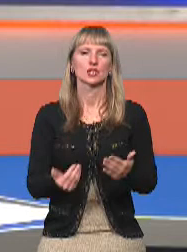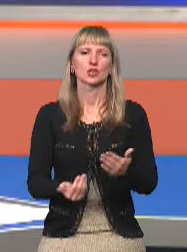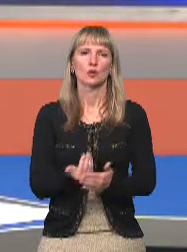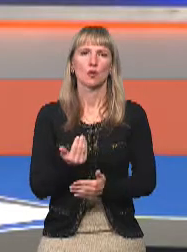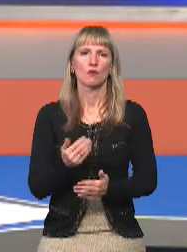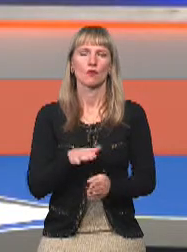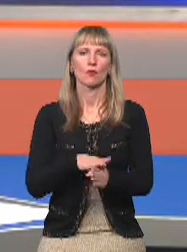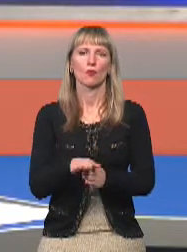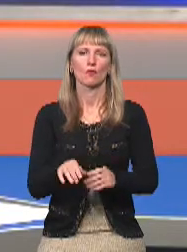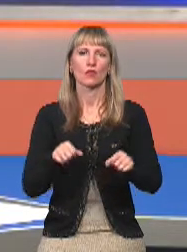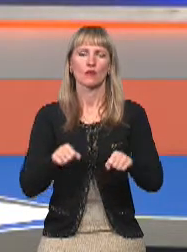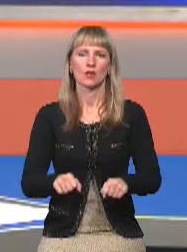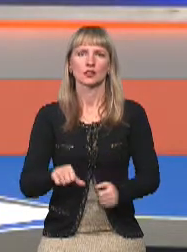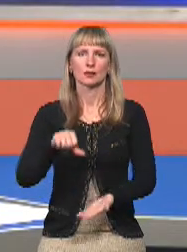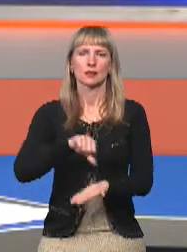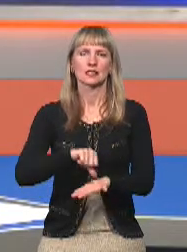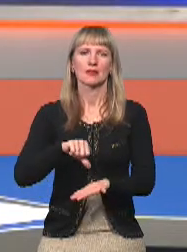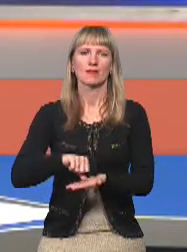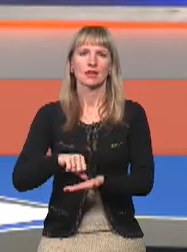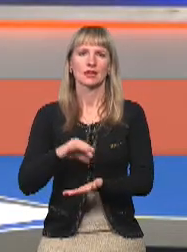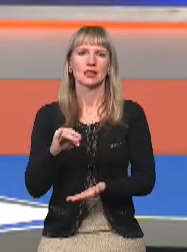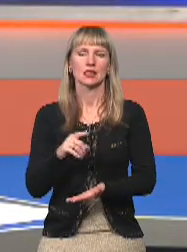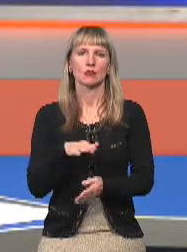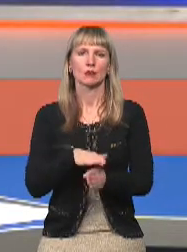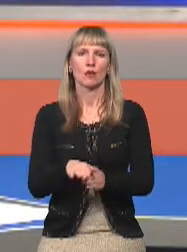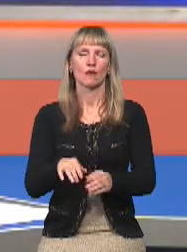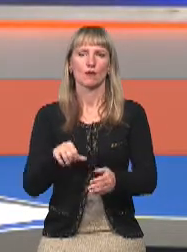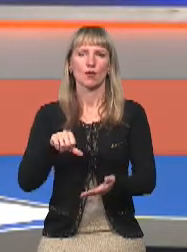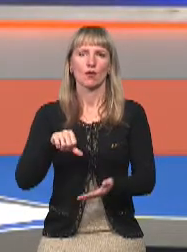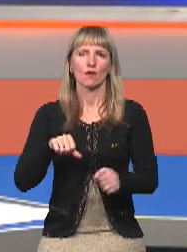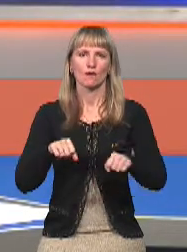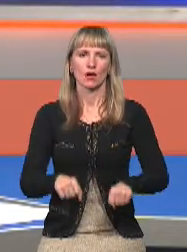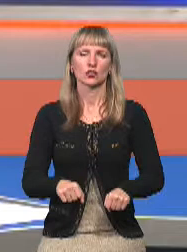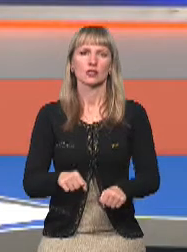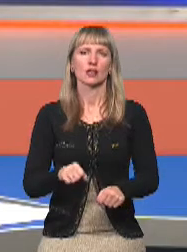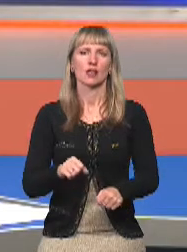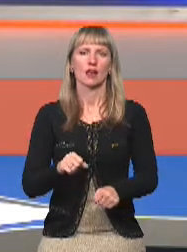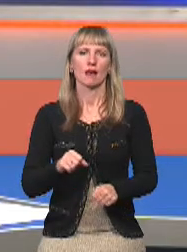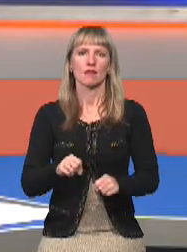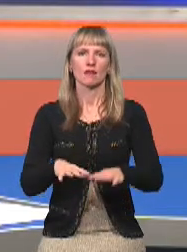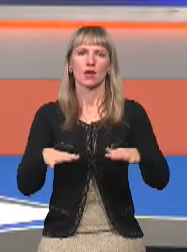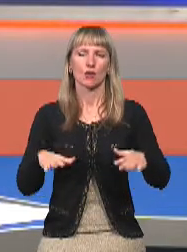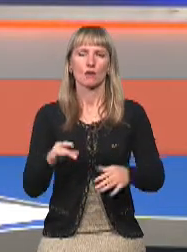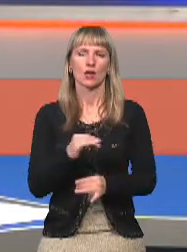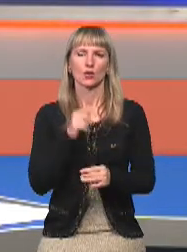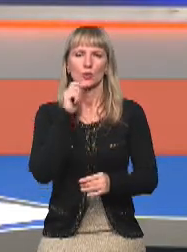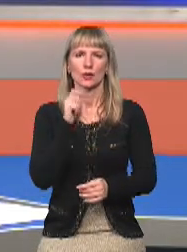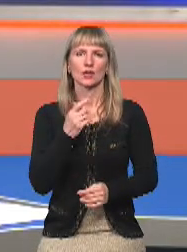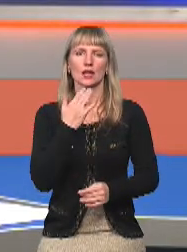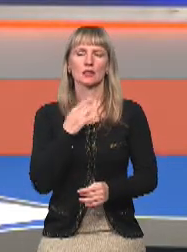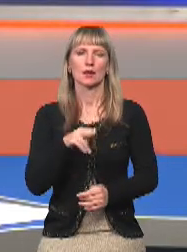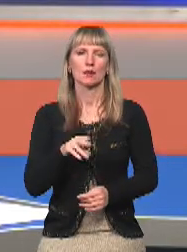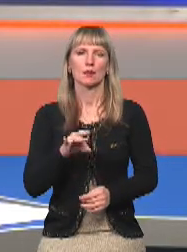і уповноважені представники з Уповноваженої Верховної Ради України з прав людини, це національний